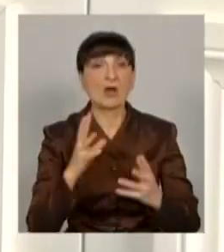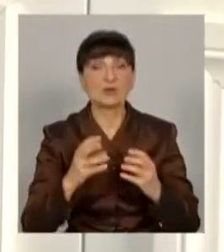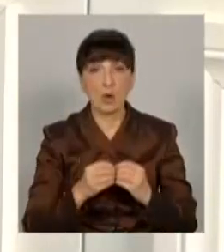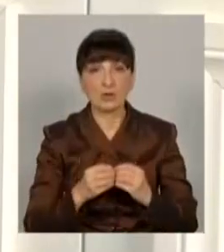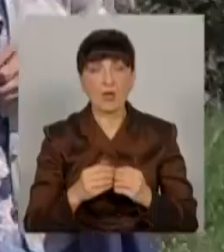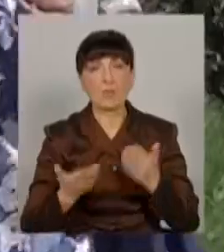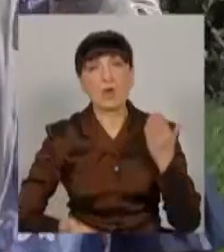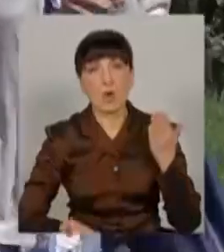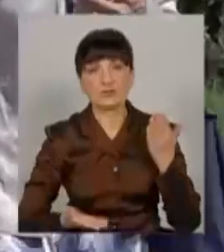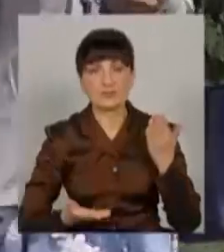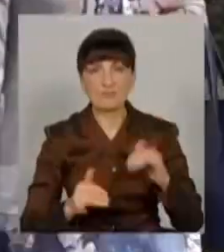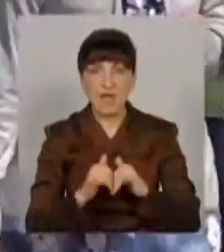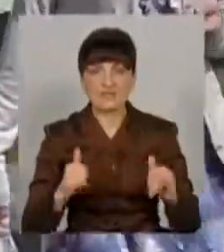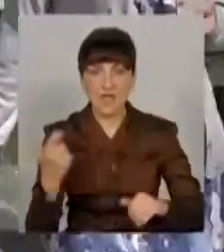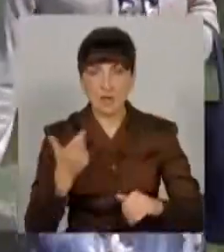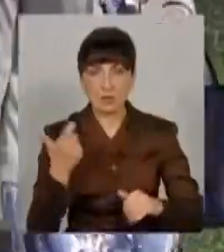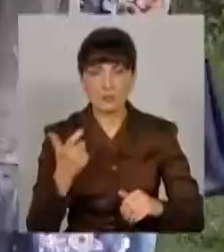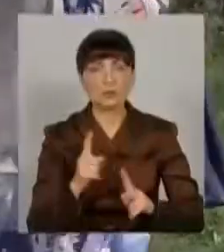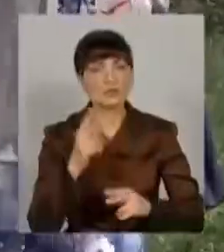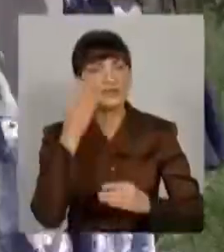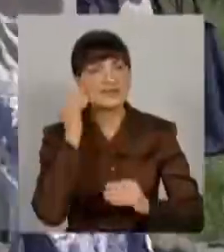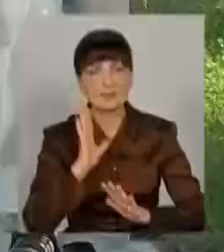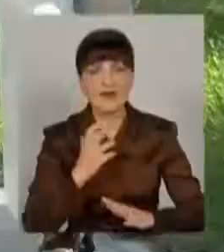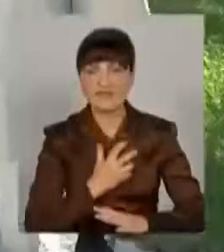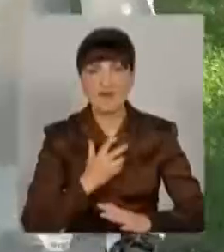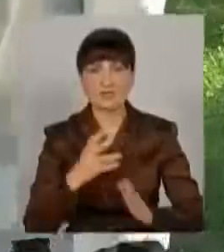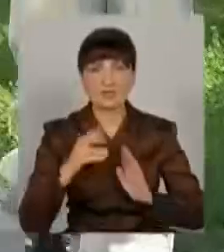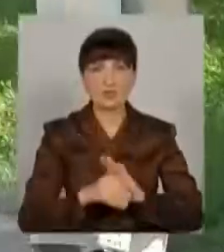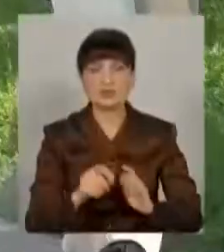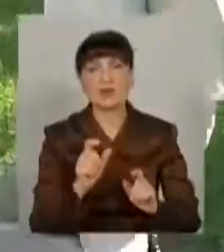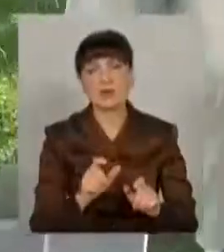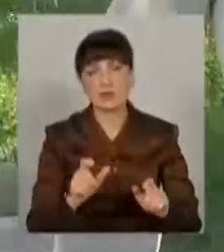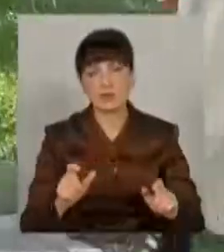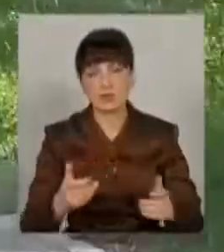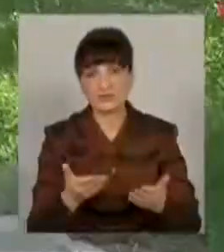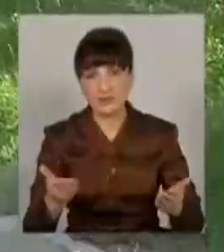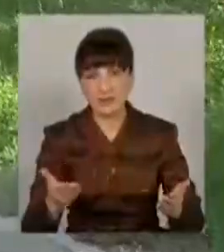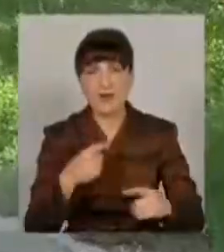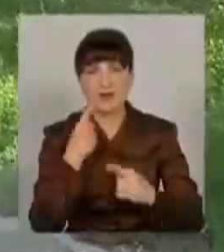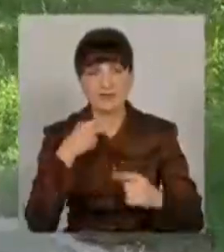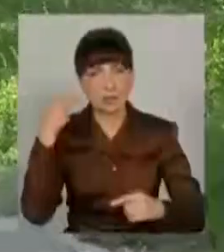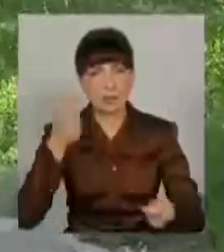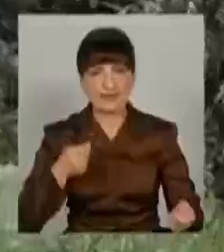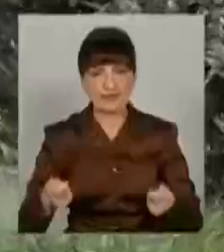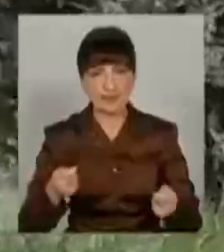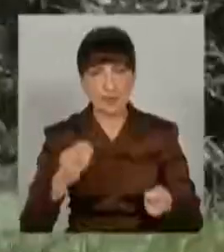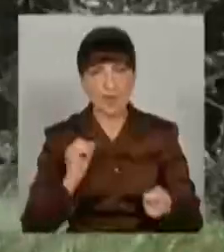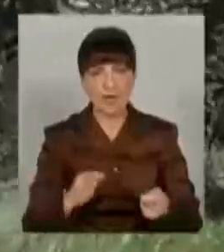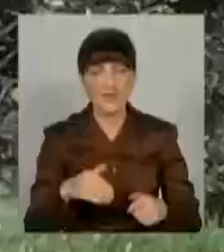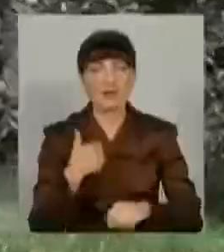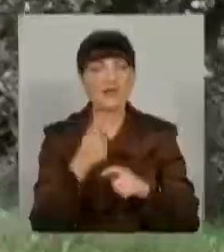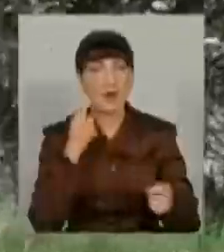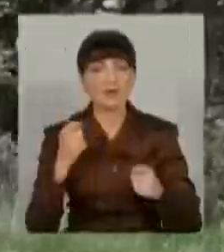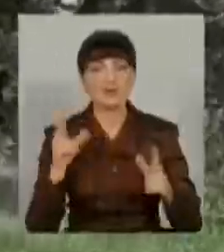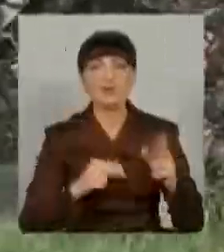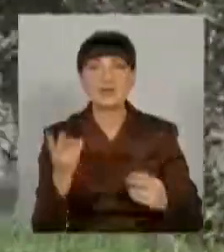к перекосу, скажем. Развивая экономику, нельзя забывать о самом важном ресурсе страны – человеческом капитале, сказал Касым-Жомарт Токаев. Глава государства